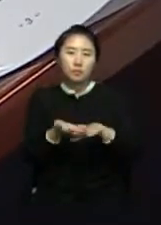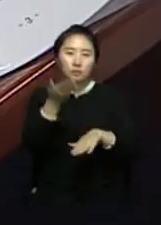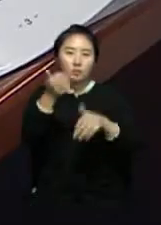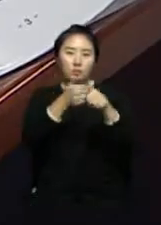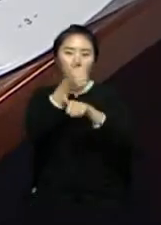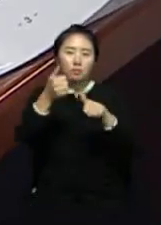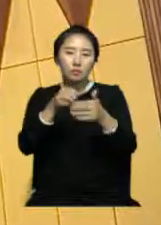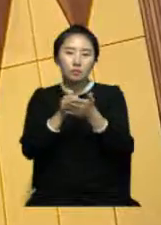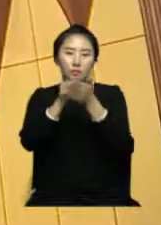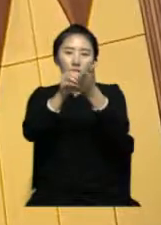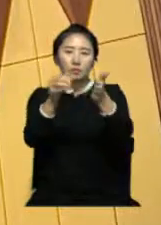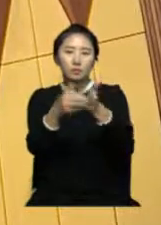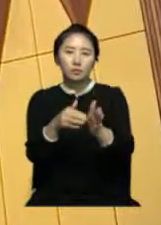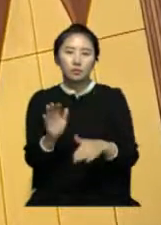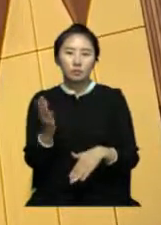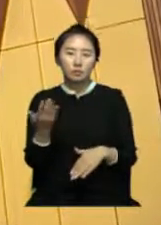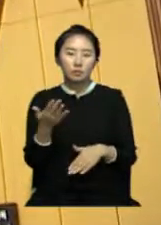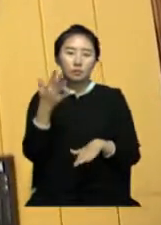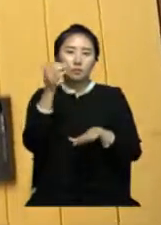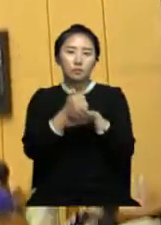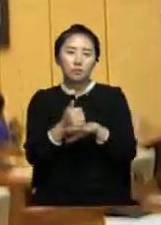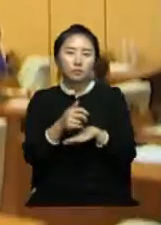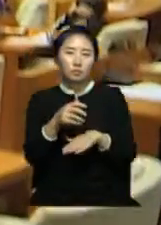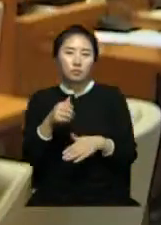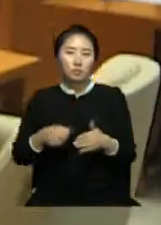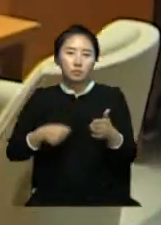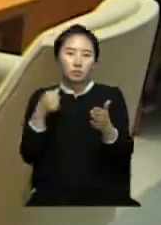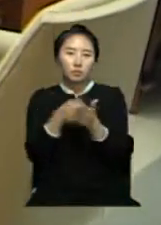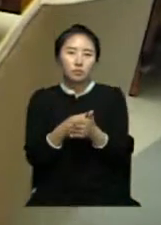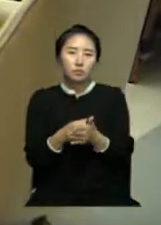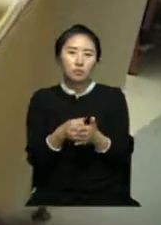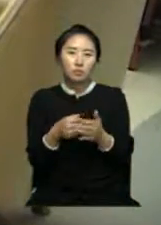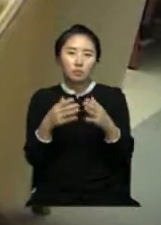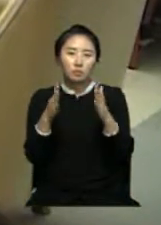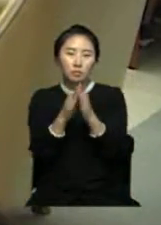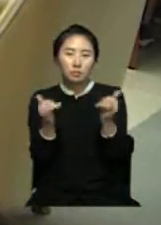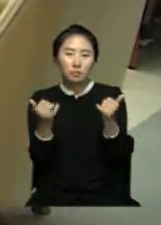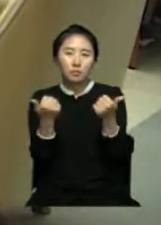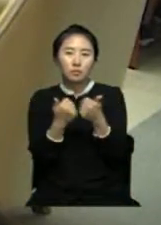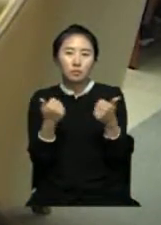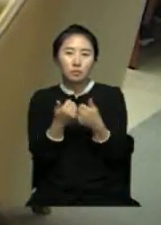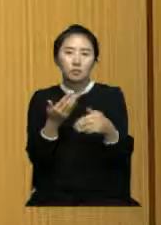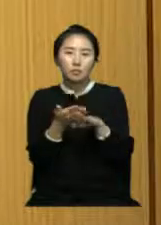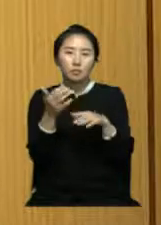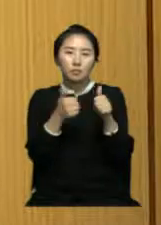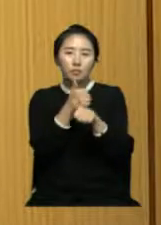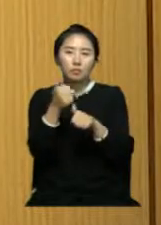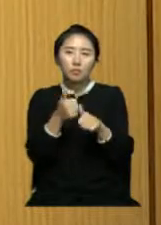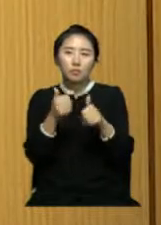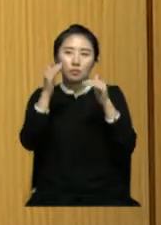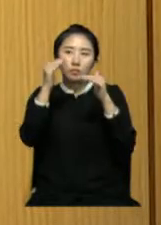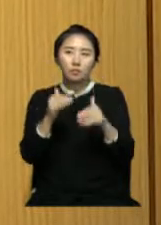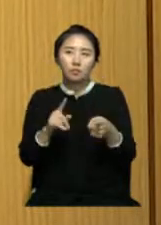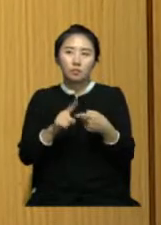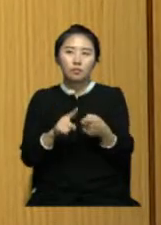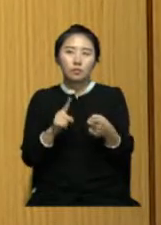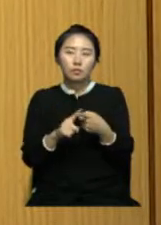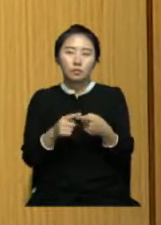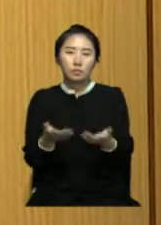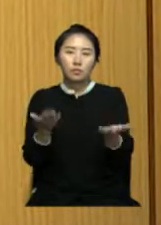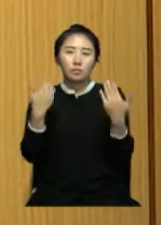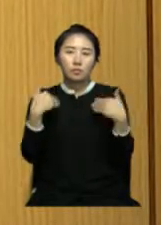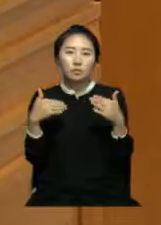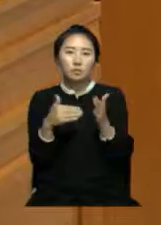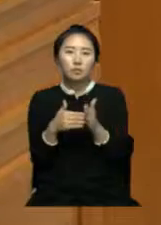상임위원회를 통과했습니다. 마지막 의결 절차를 위해 열린 본회의. 상임위원회에서 의결된 내용대로 이견 없이